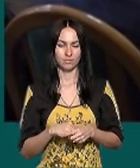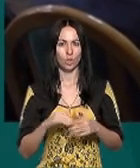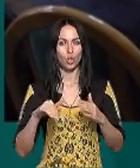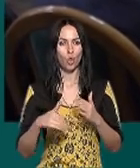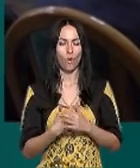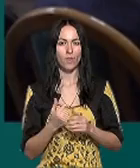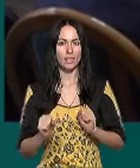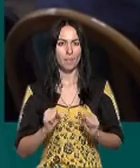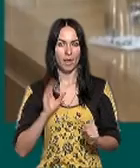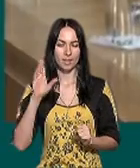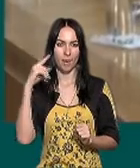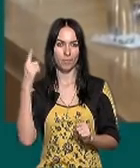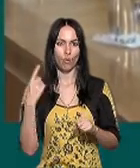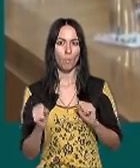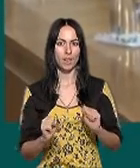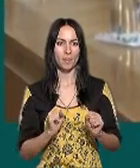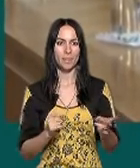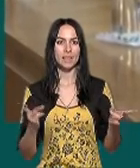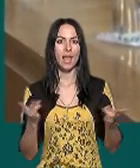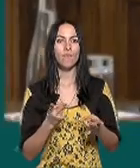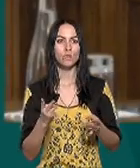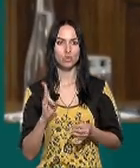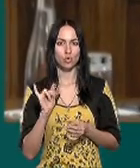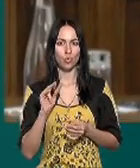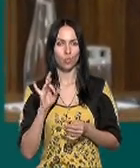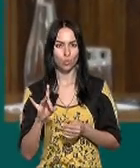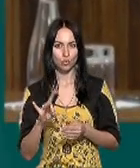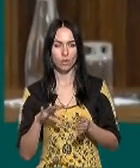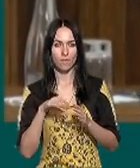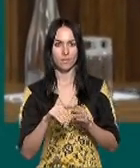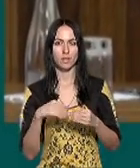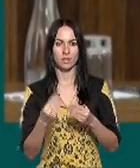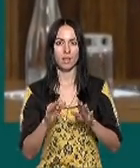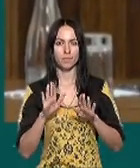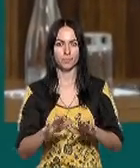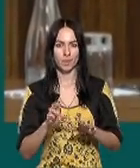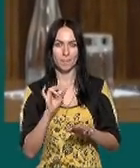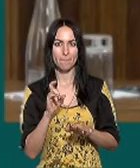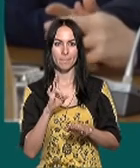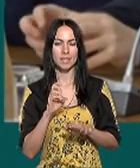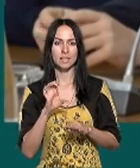Новий департамент в обладміністрації. Навіщо Олексій Кучер вів посаду бізнес-омбудсмена?